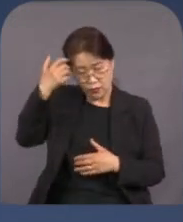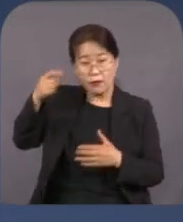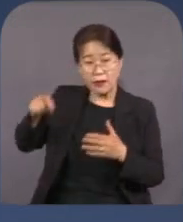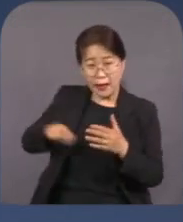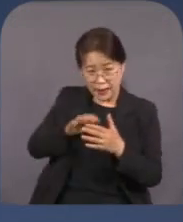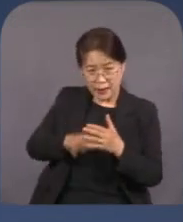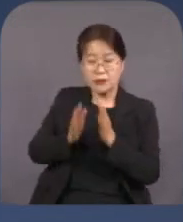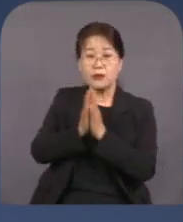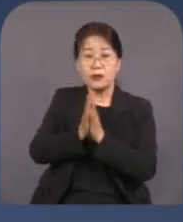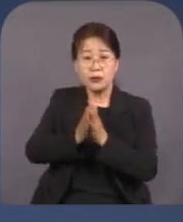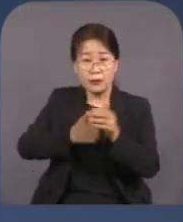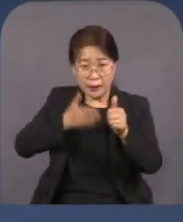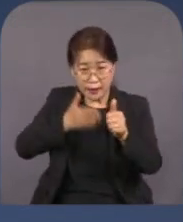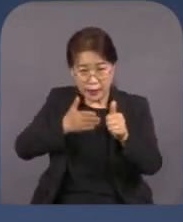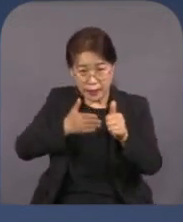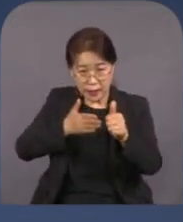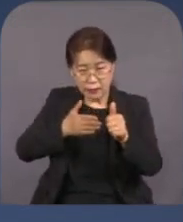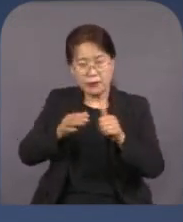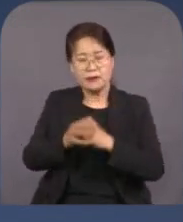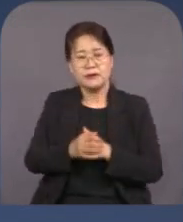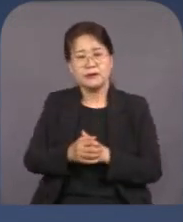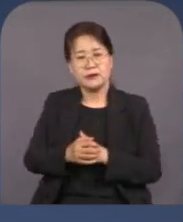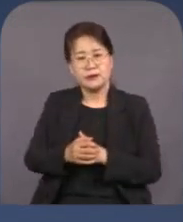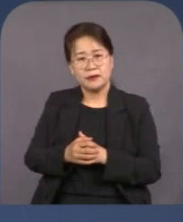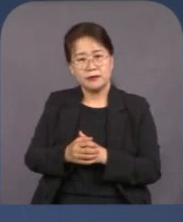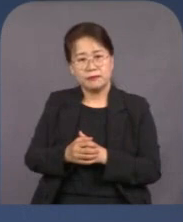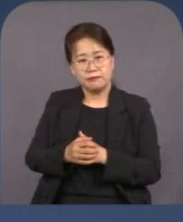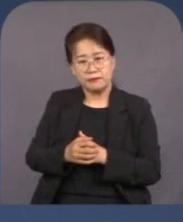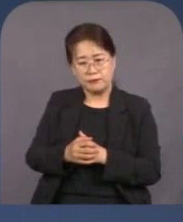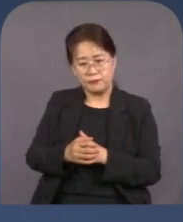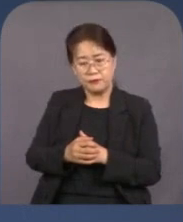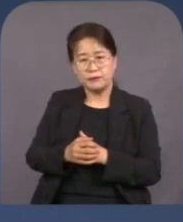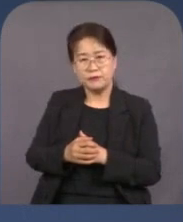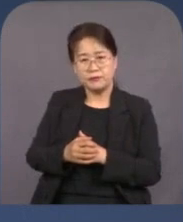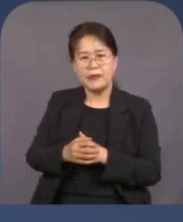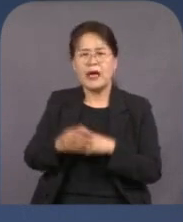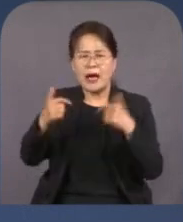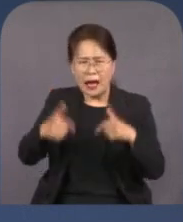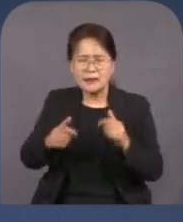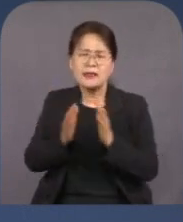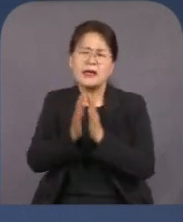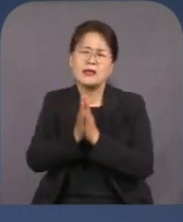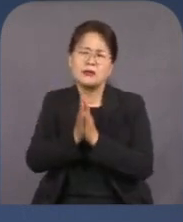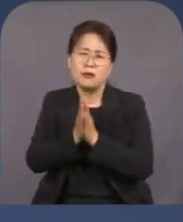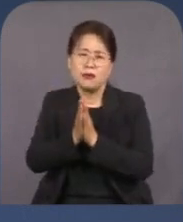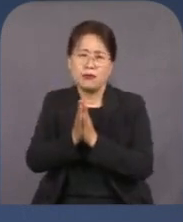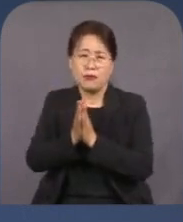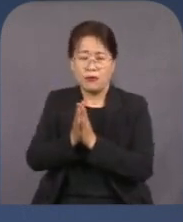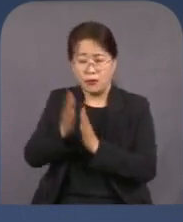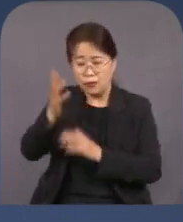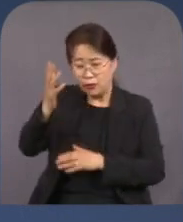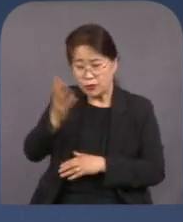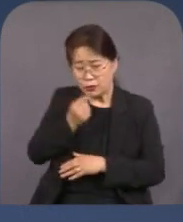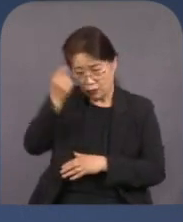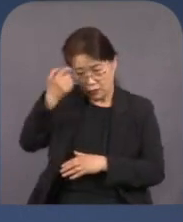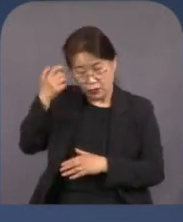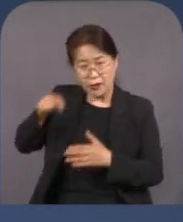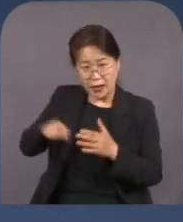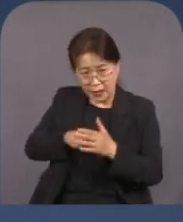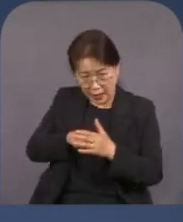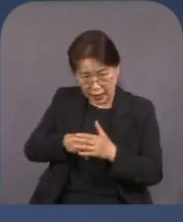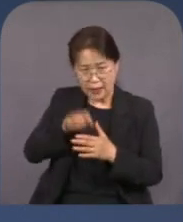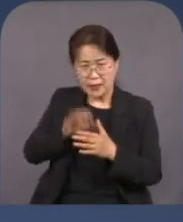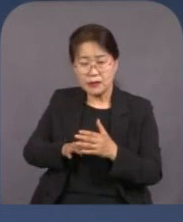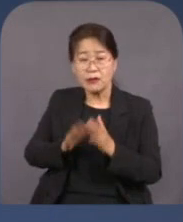성령의 도우심을 받고 기도하게 되면 우리가 무시로 기도할 수 있게 된다는 거예요 여러분 성령 안에서 기도하게